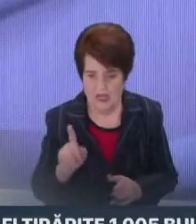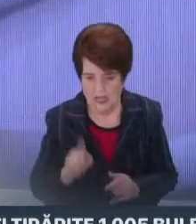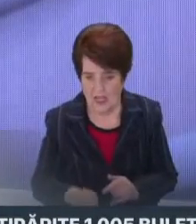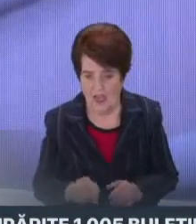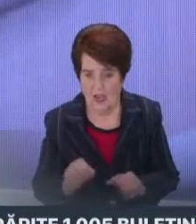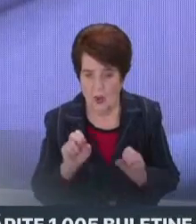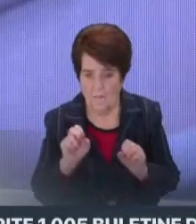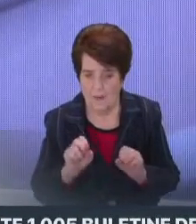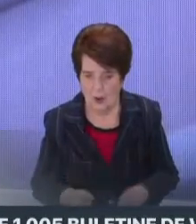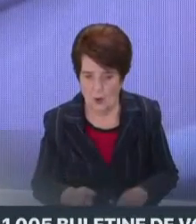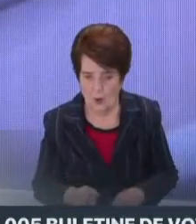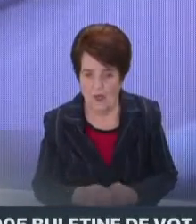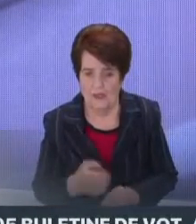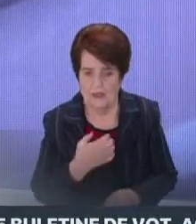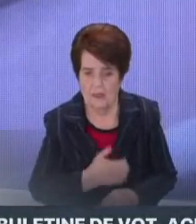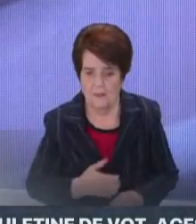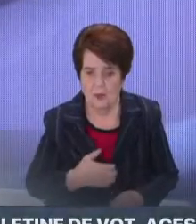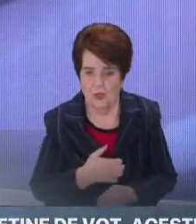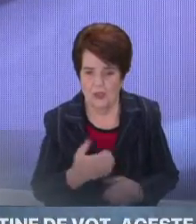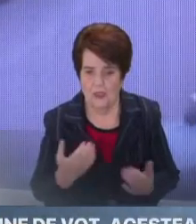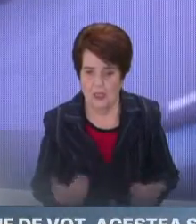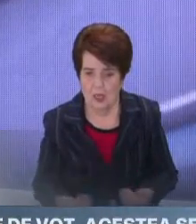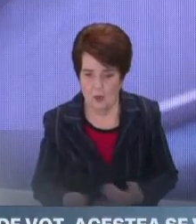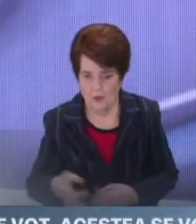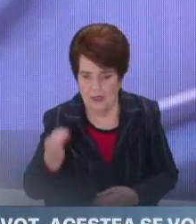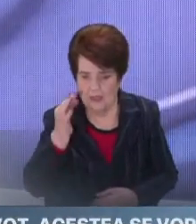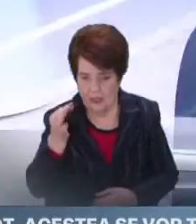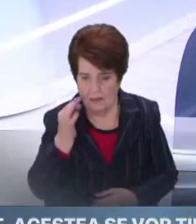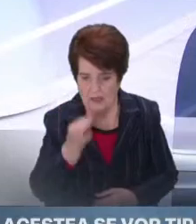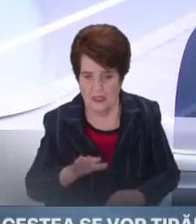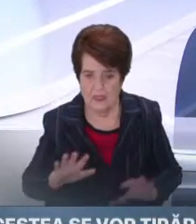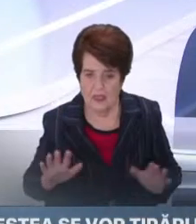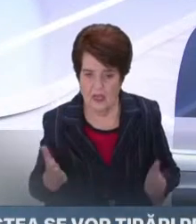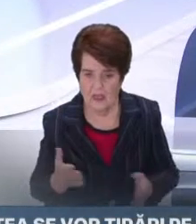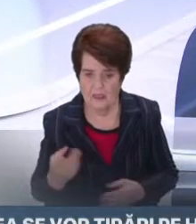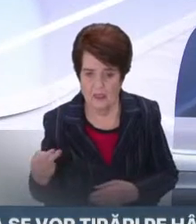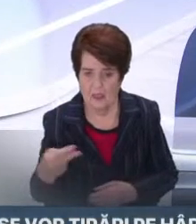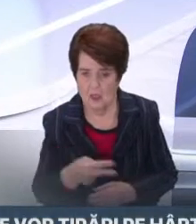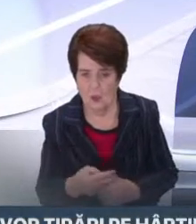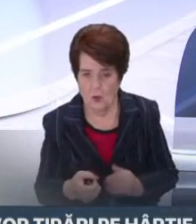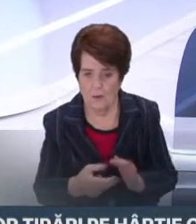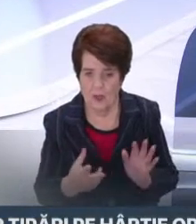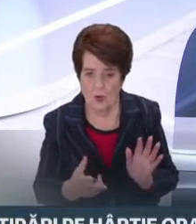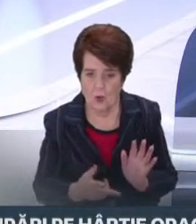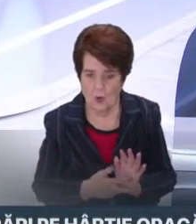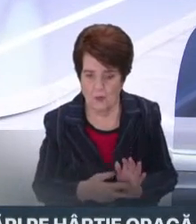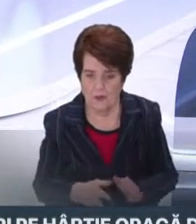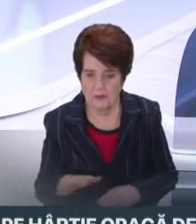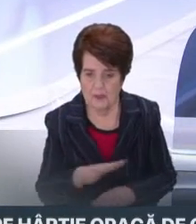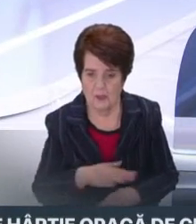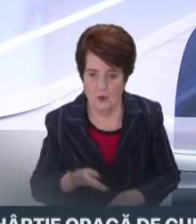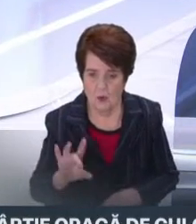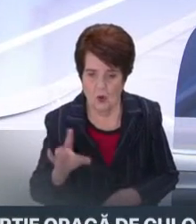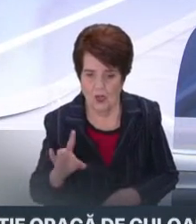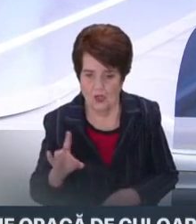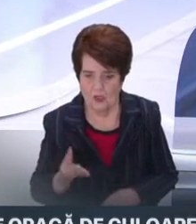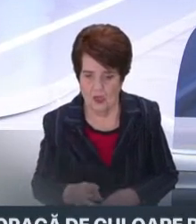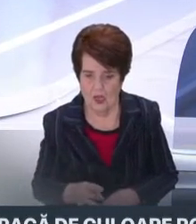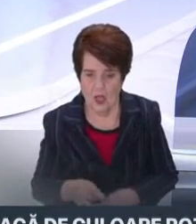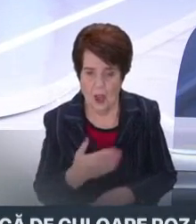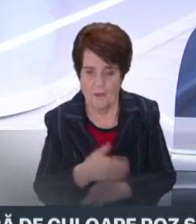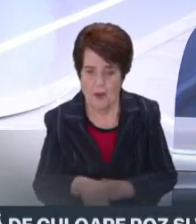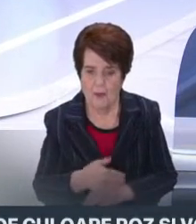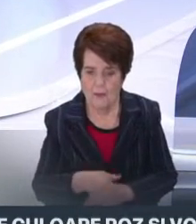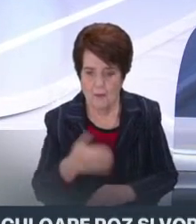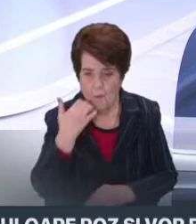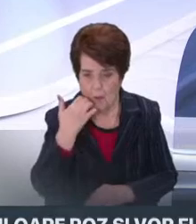Cred că e important acum să amintim despre cazul din 2018, când în sectorul Rășcani, pe Bulevardul Moscovii,